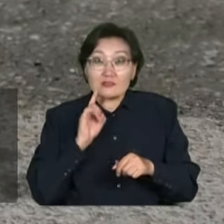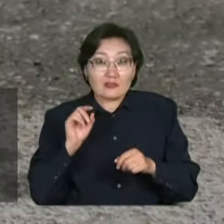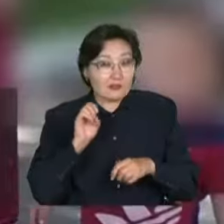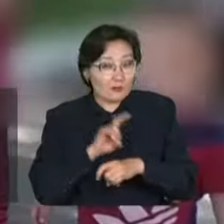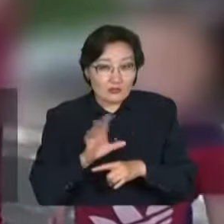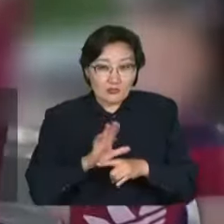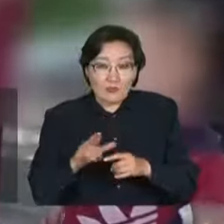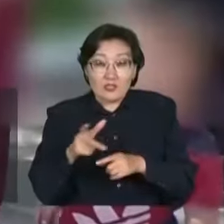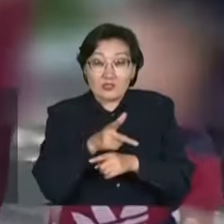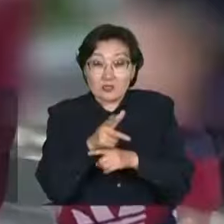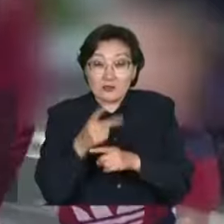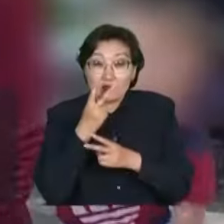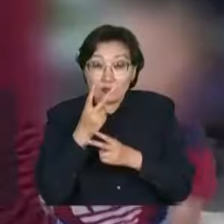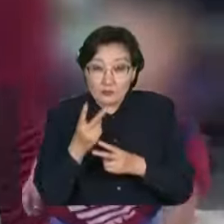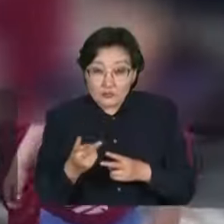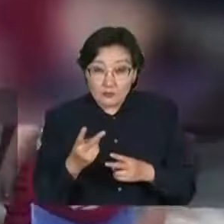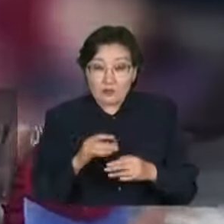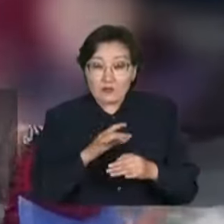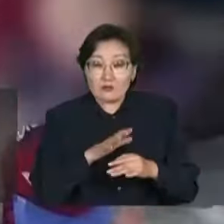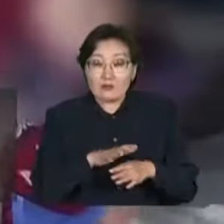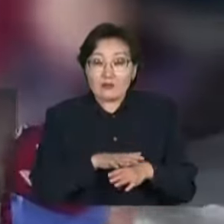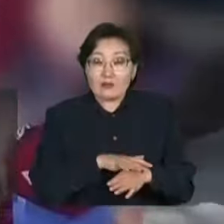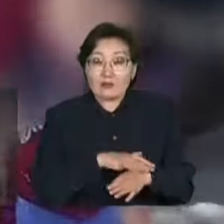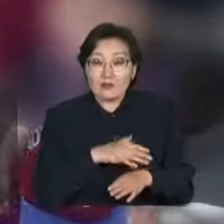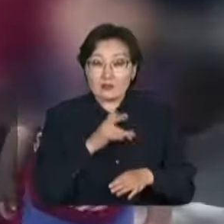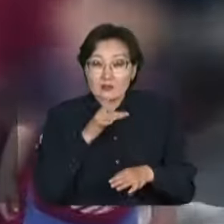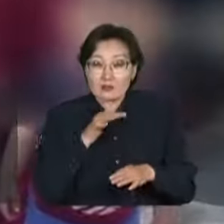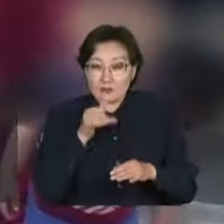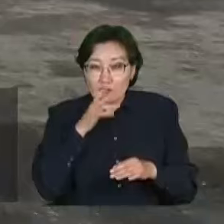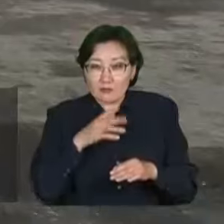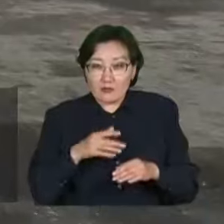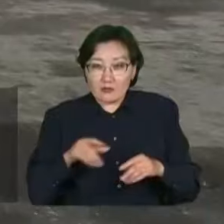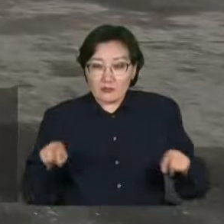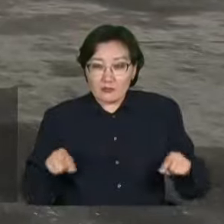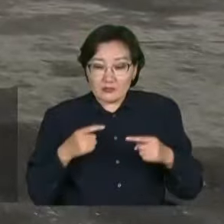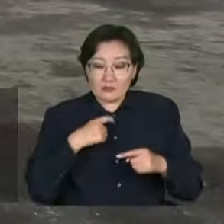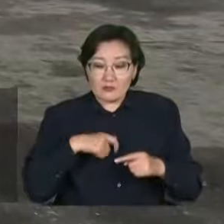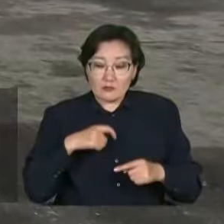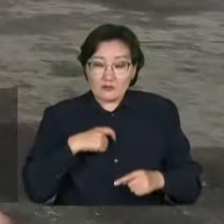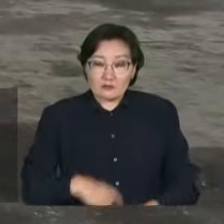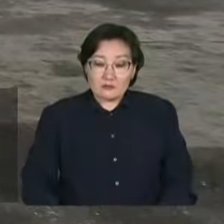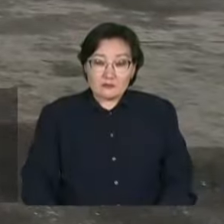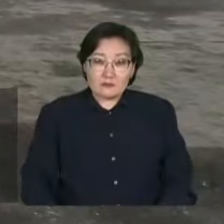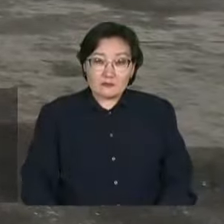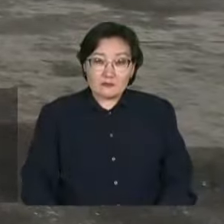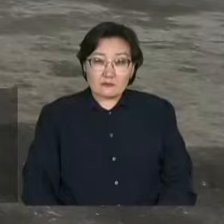из записи камер видеонаблюдения она долгое время не могла прийти в себя.